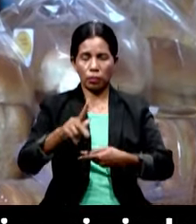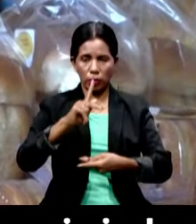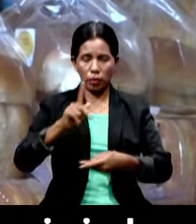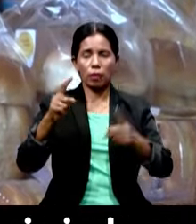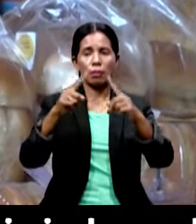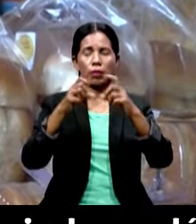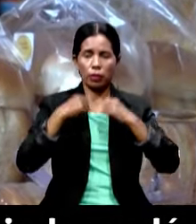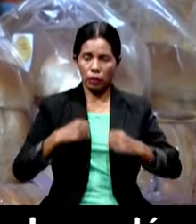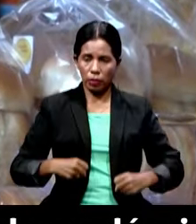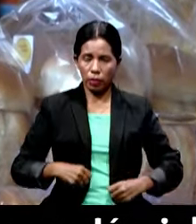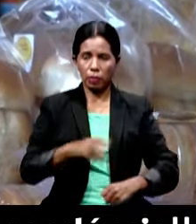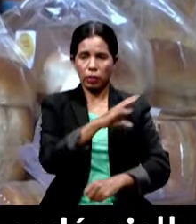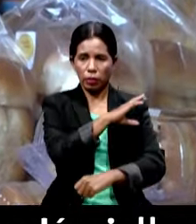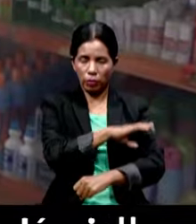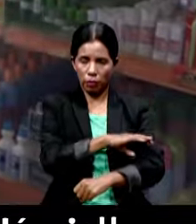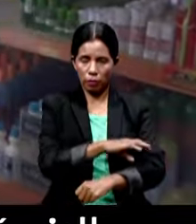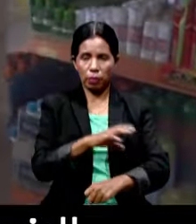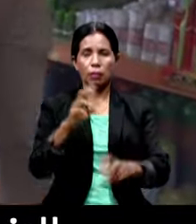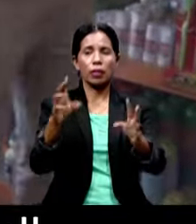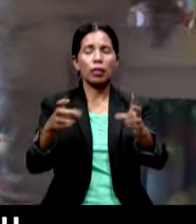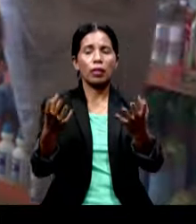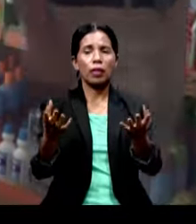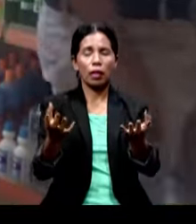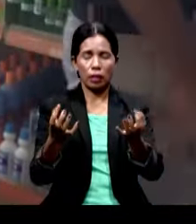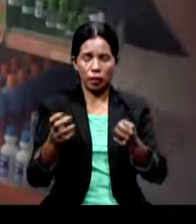saudi ba siguransa ba interes ekonomiku